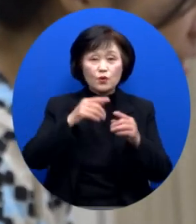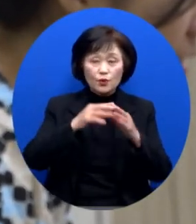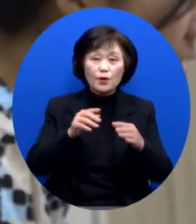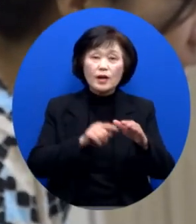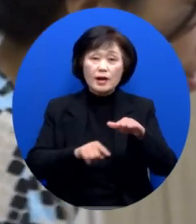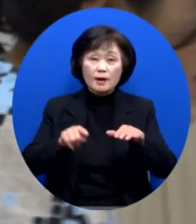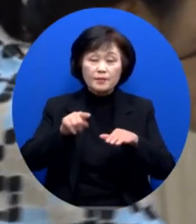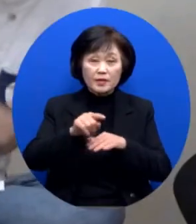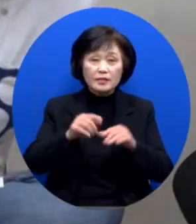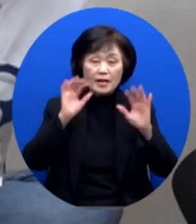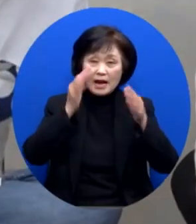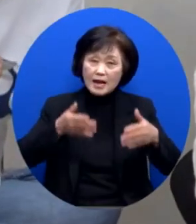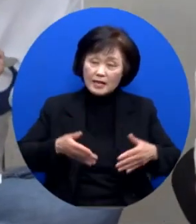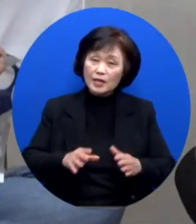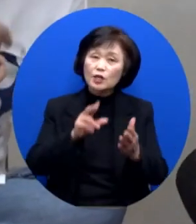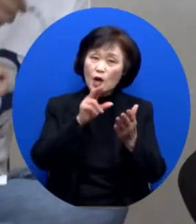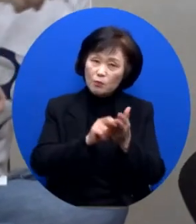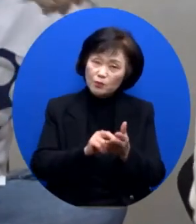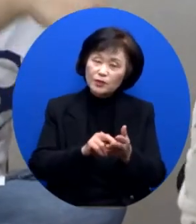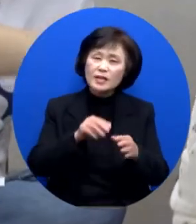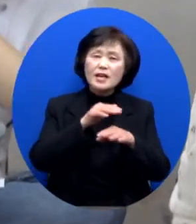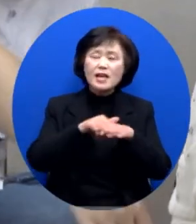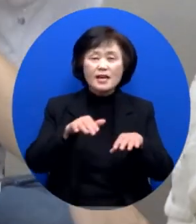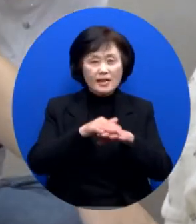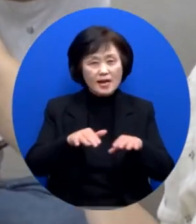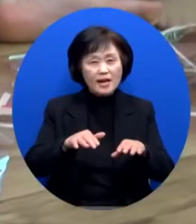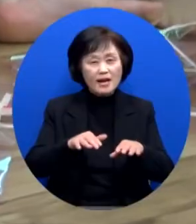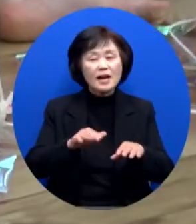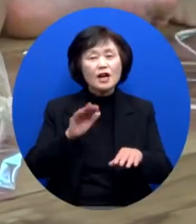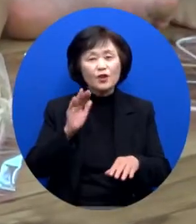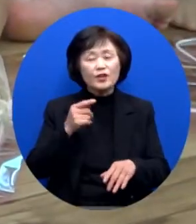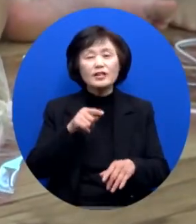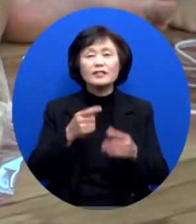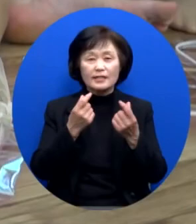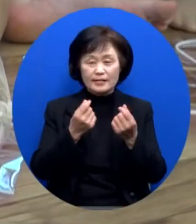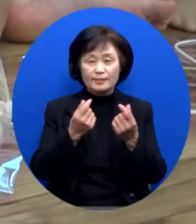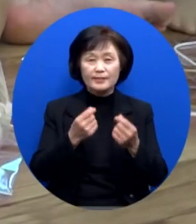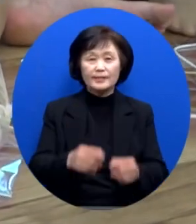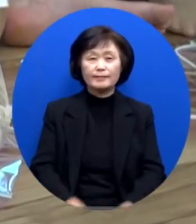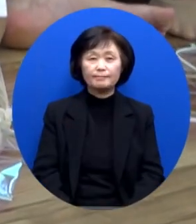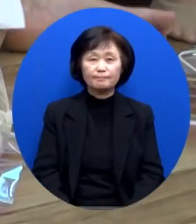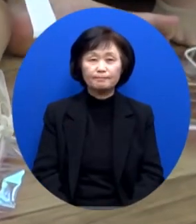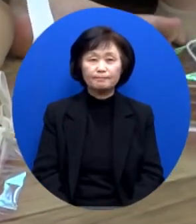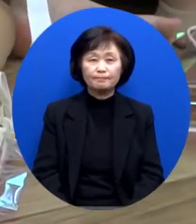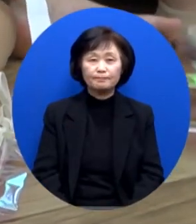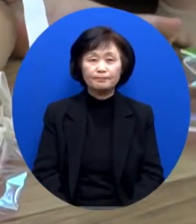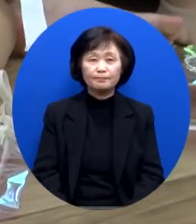앞장서 출산 문제를 풀어야 할 시점입니다. CTS 뉴스 김인혜입니다.